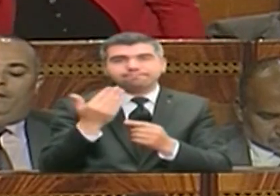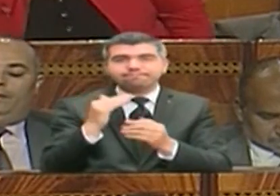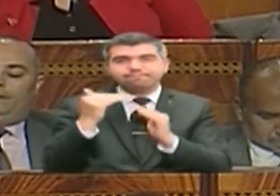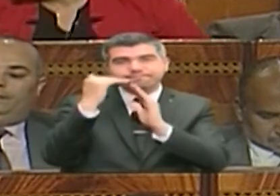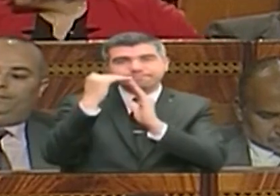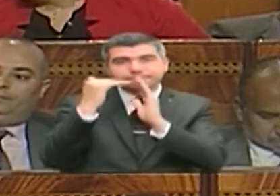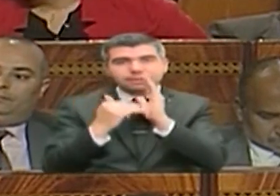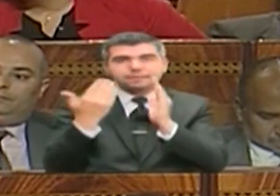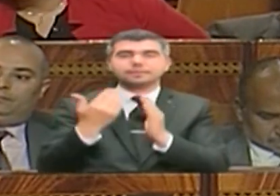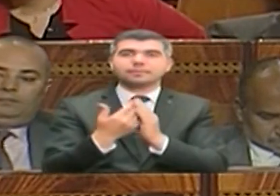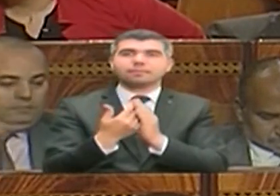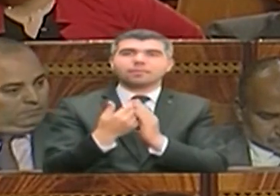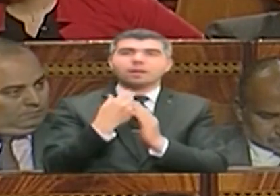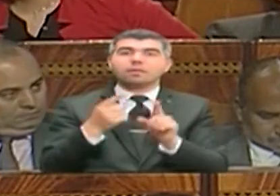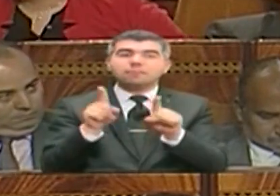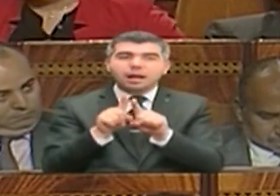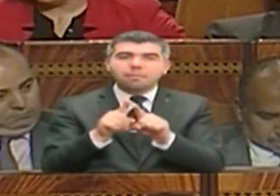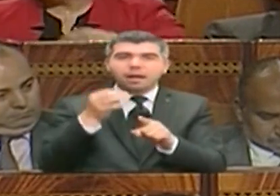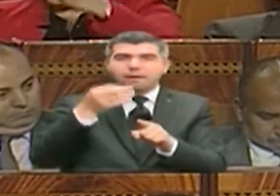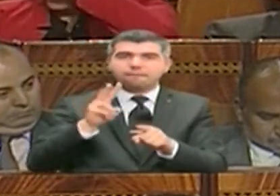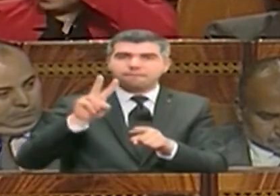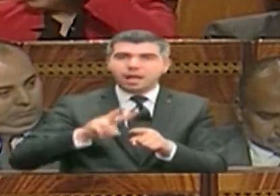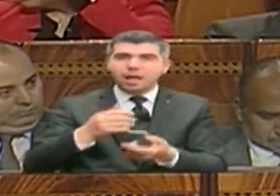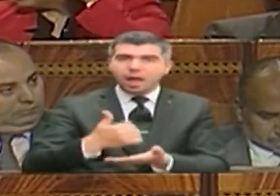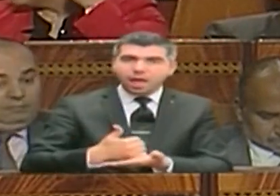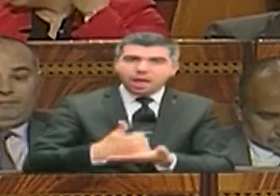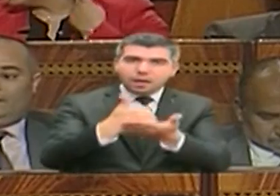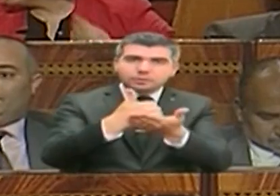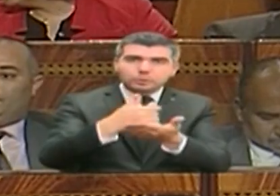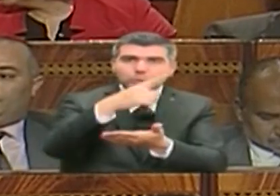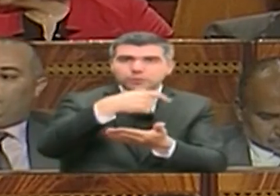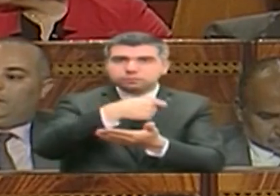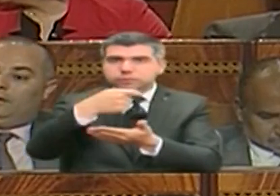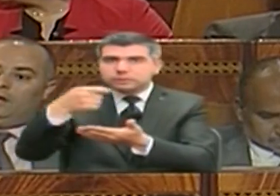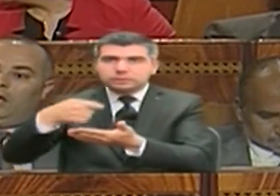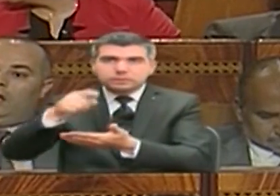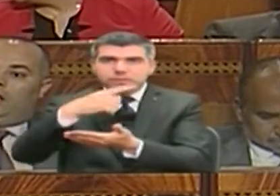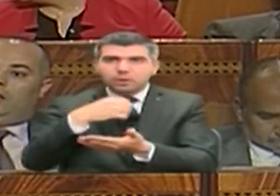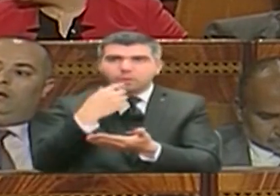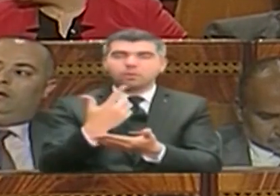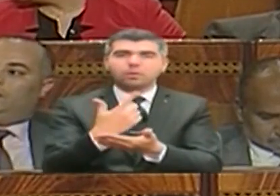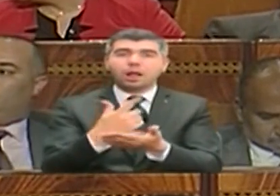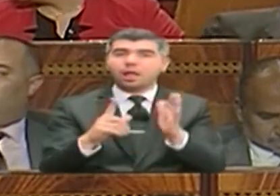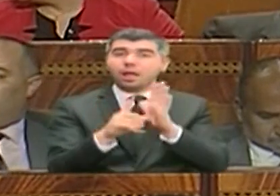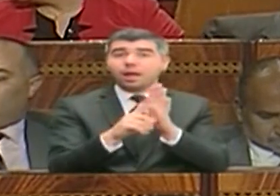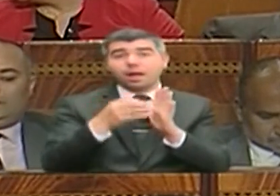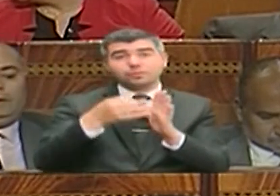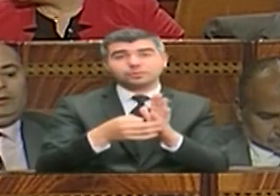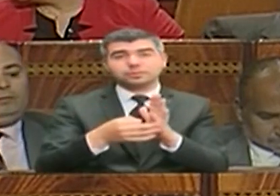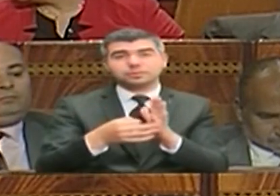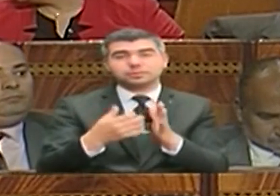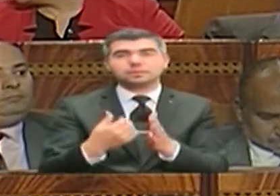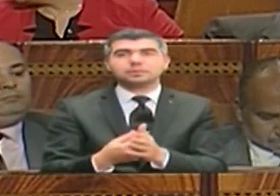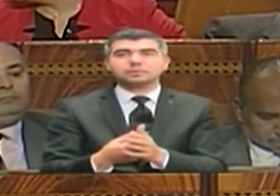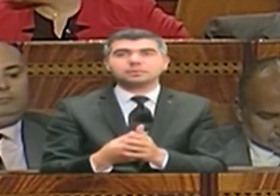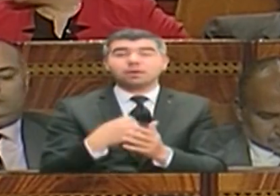عن تنزيل وممارسة الاختصاصات الذاتية ديالها كما ينص عليه قانون الجامعات 113/14. ولذلك سيد الوزير